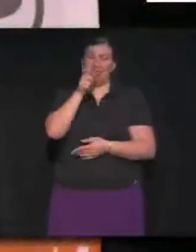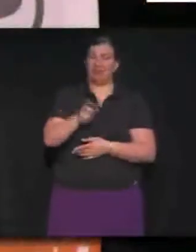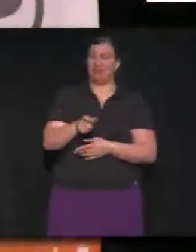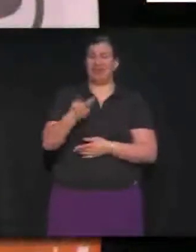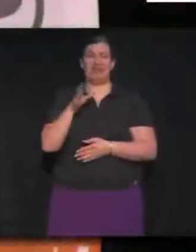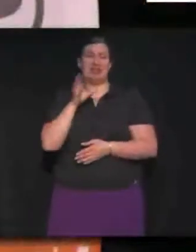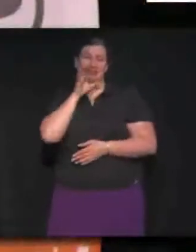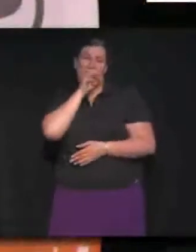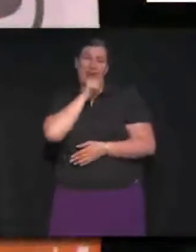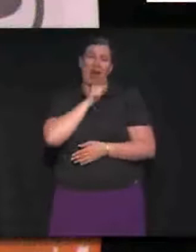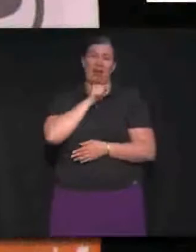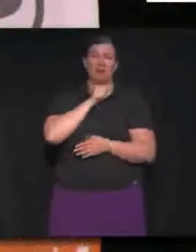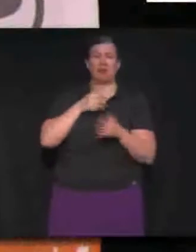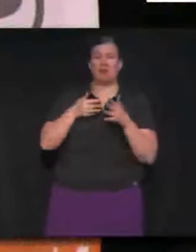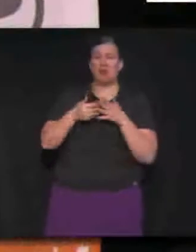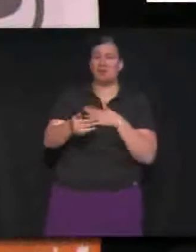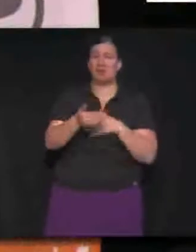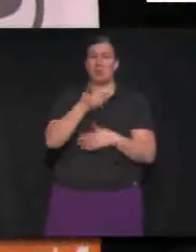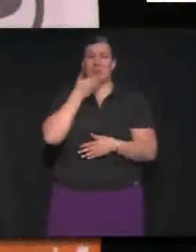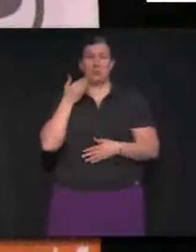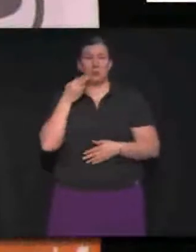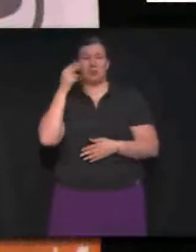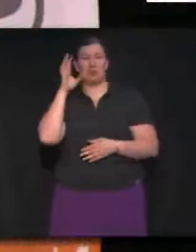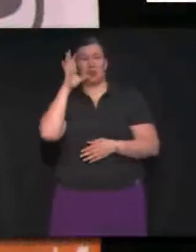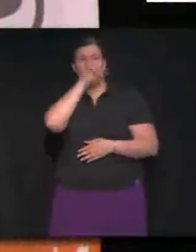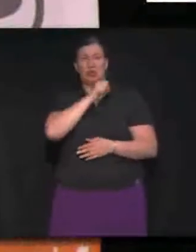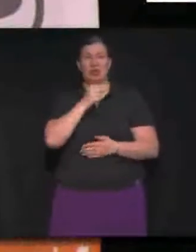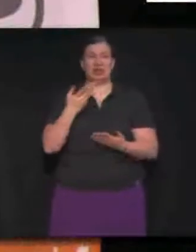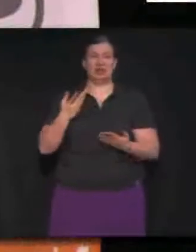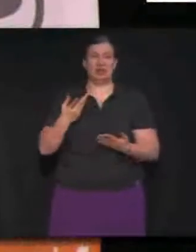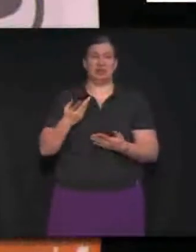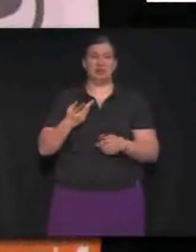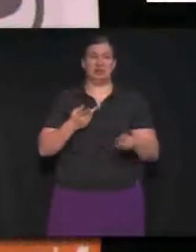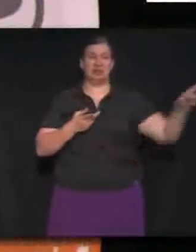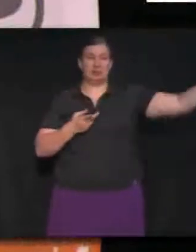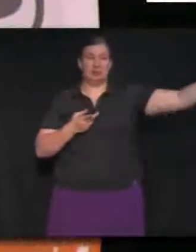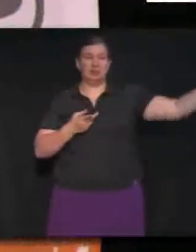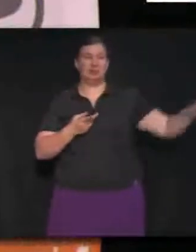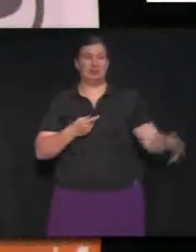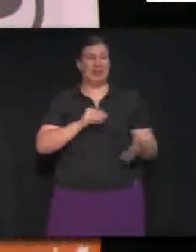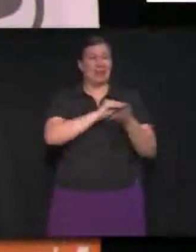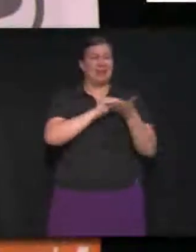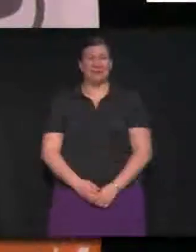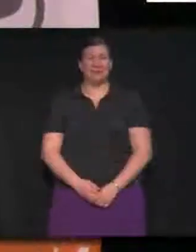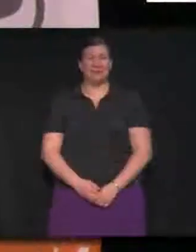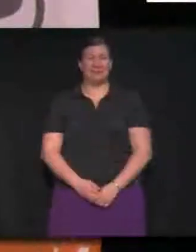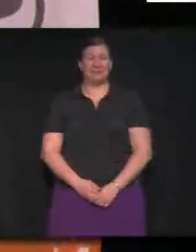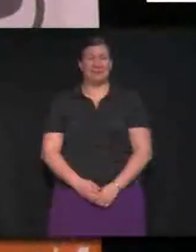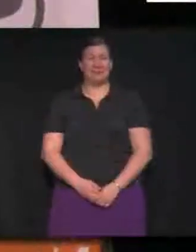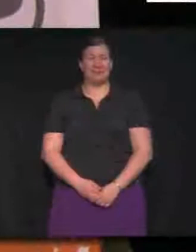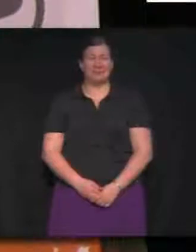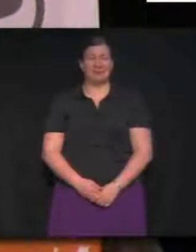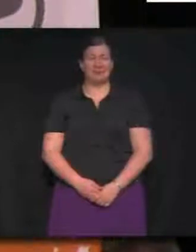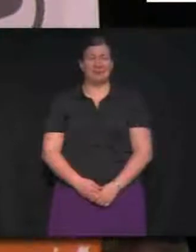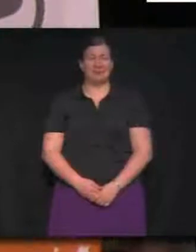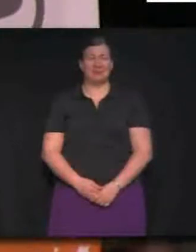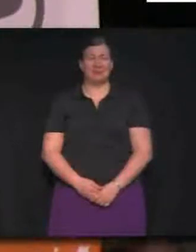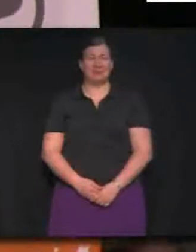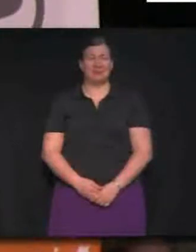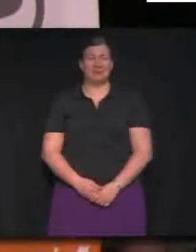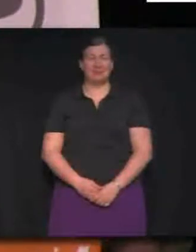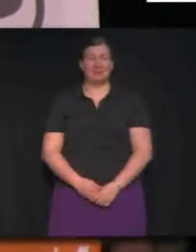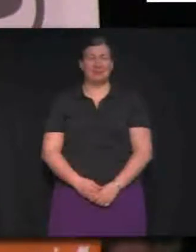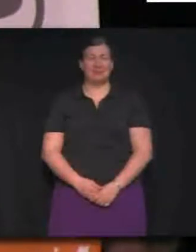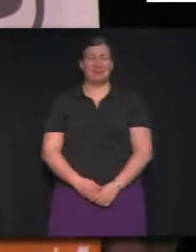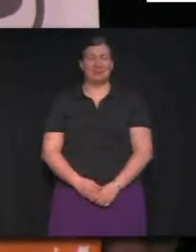transparent nachvollziehbar für jeden erfolgreich durchgeführt überzeugt euch selber hat zum